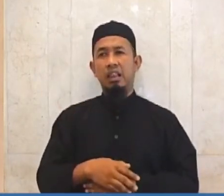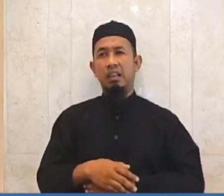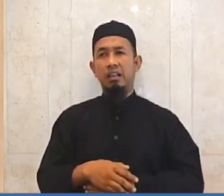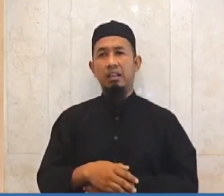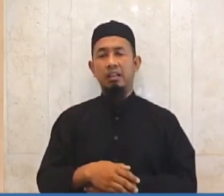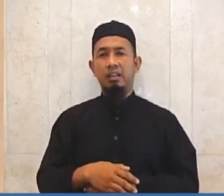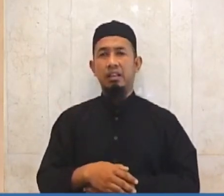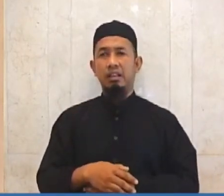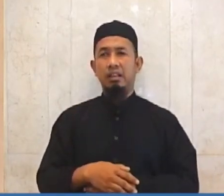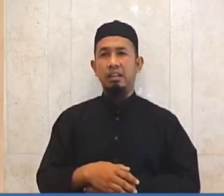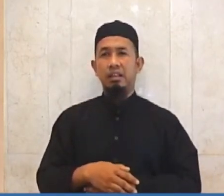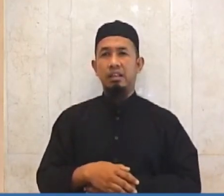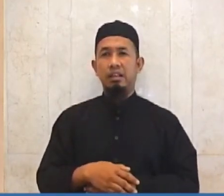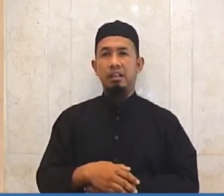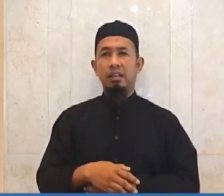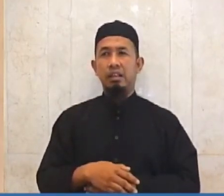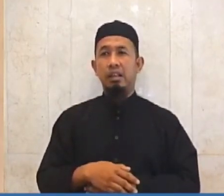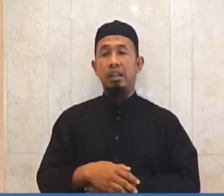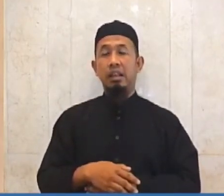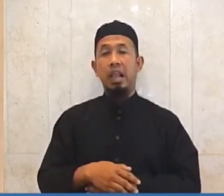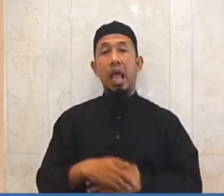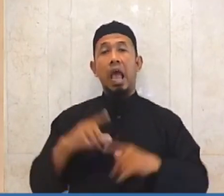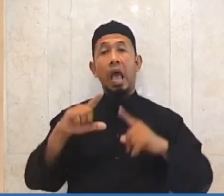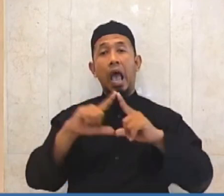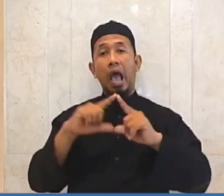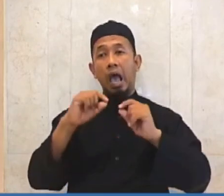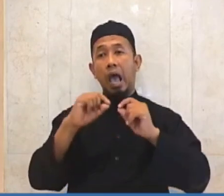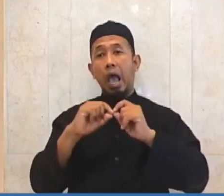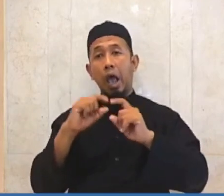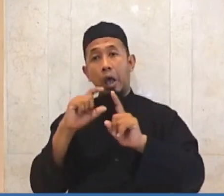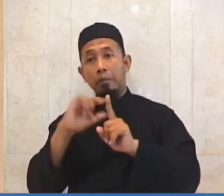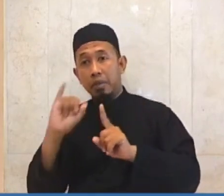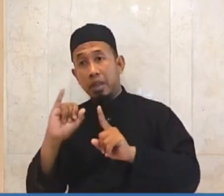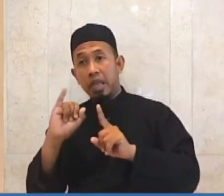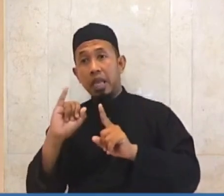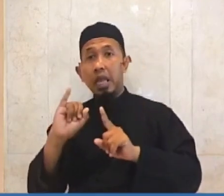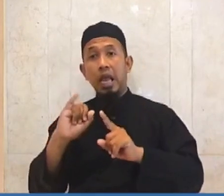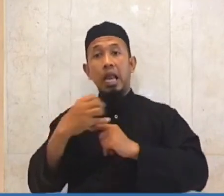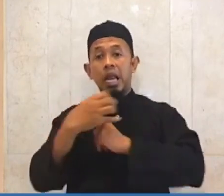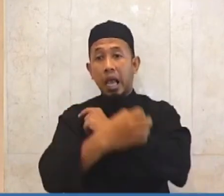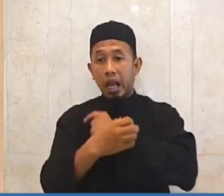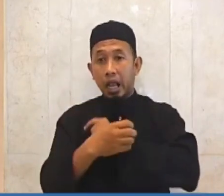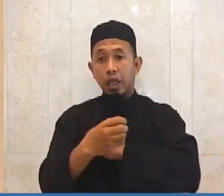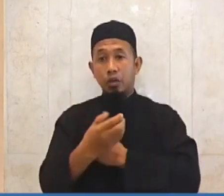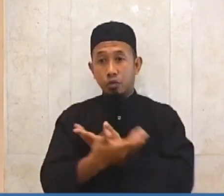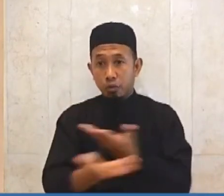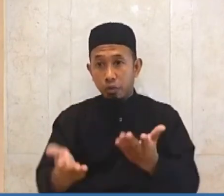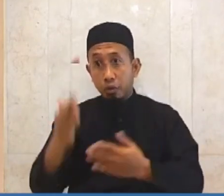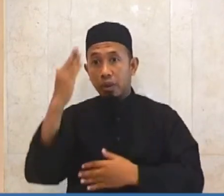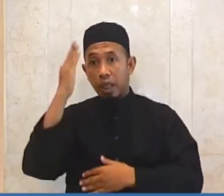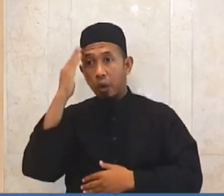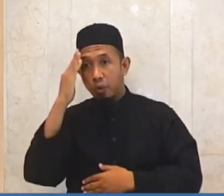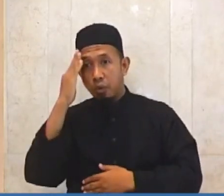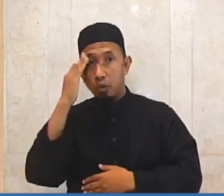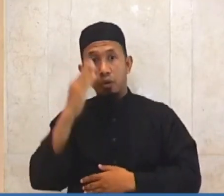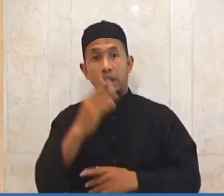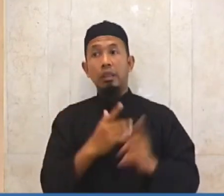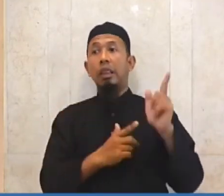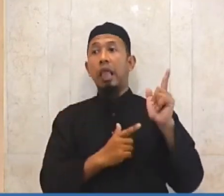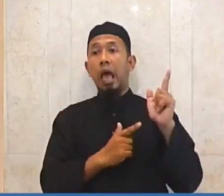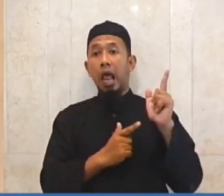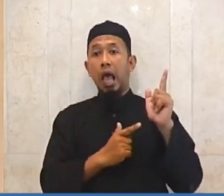payahnya di antara abdi negara yang kita kenal kita ada Tentara Nasional